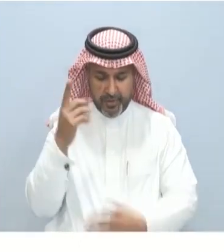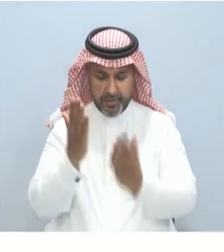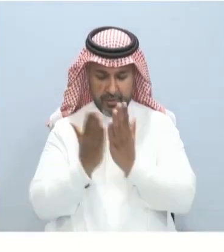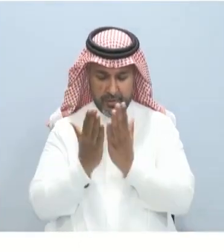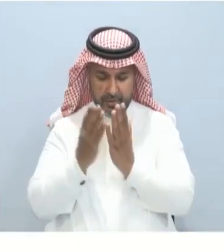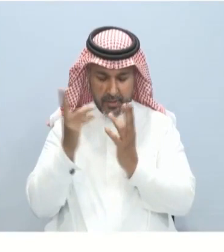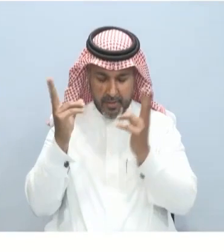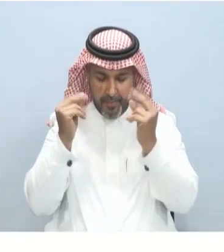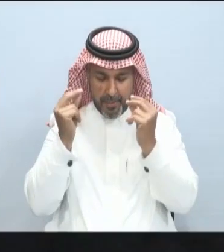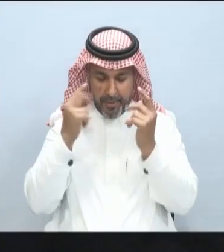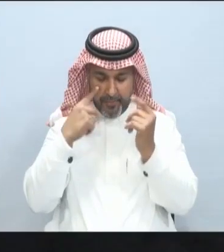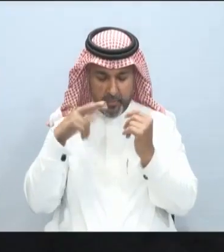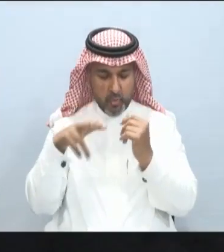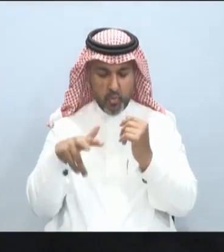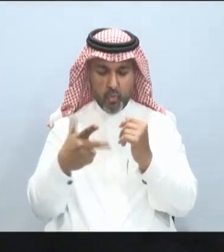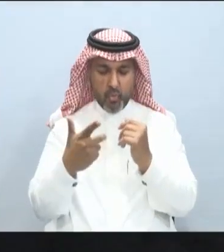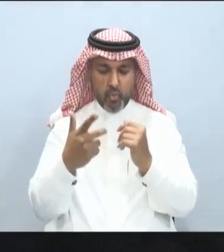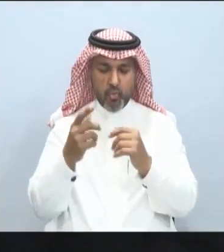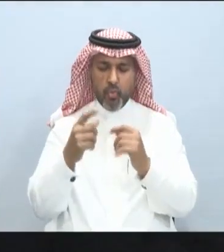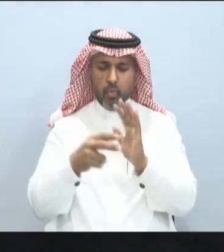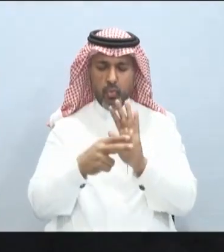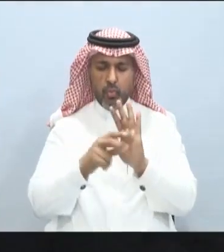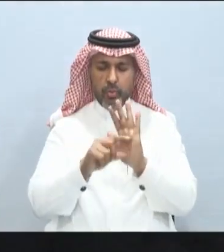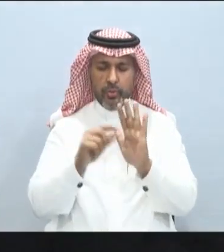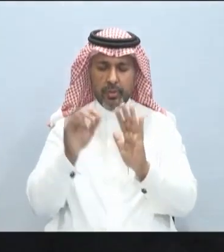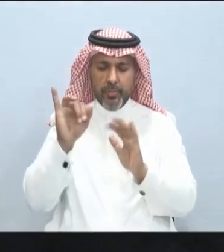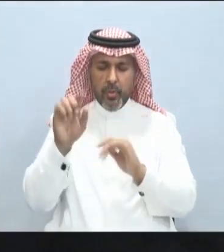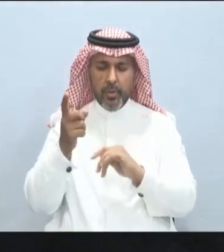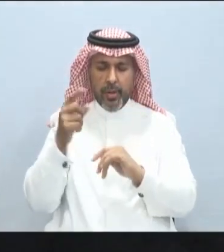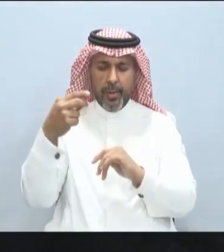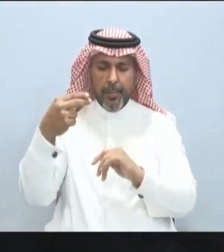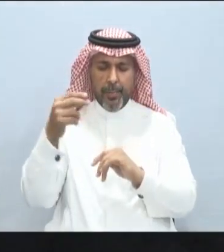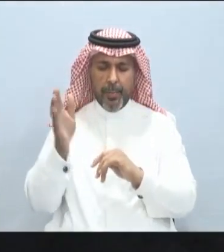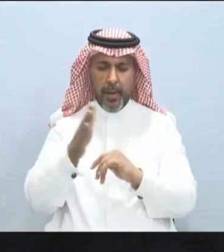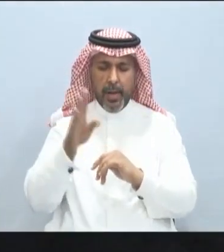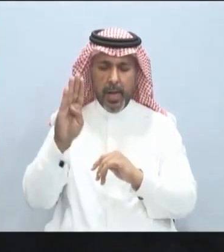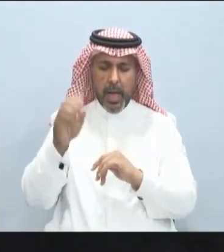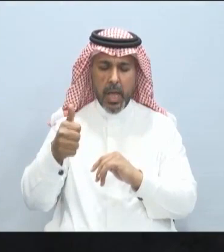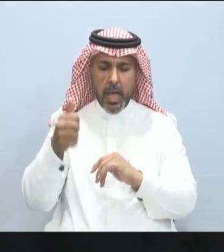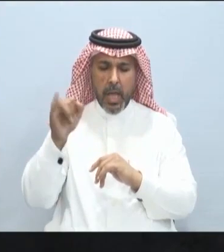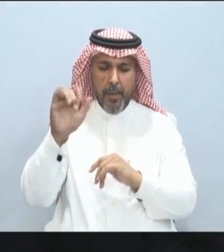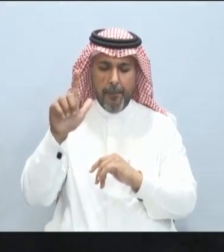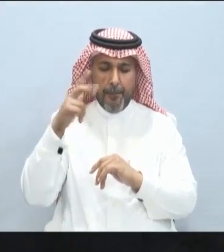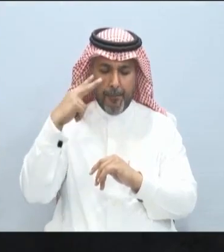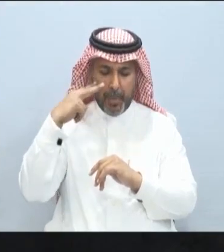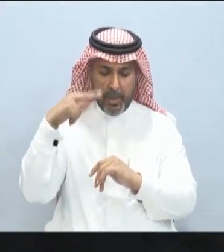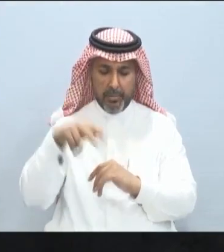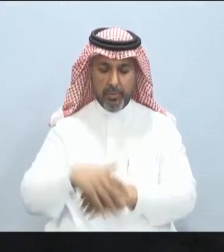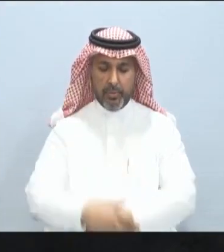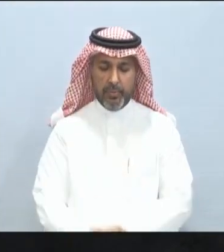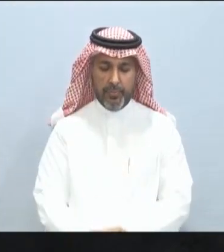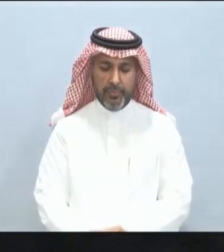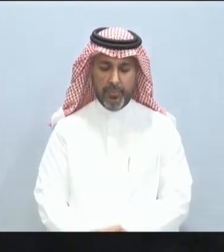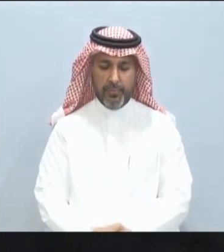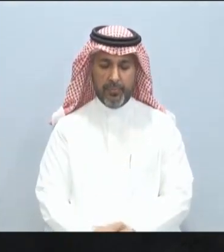وسنتعرف على المقصود بكلمه المربع الكامل كما اننا سنقوم بحل هذه المعادلات باستخدام خاصيه ايضا